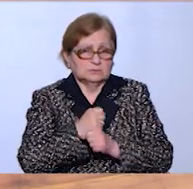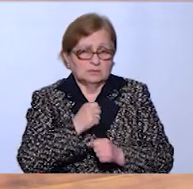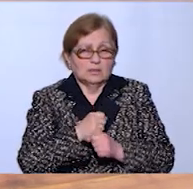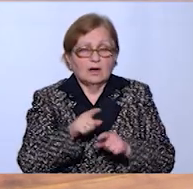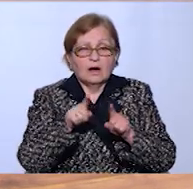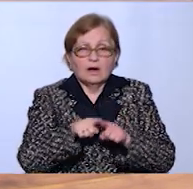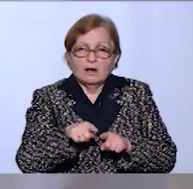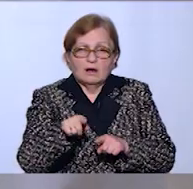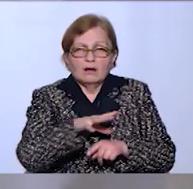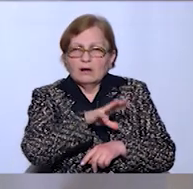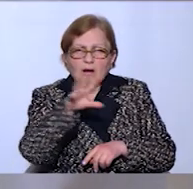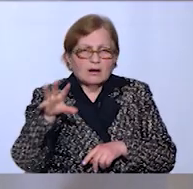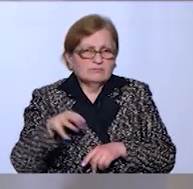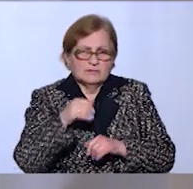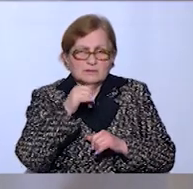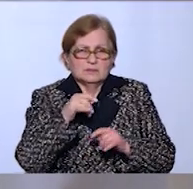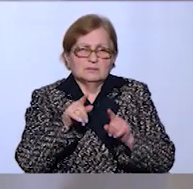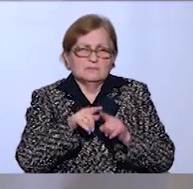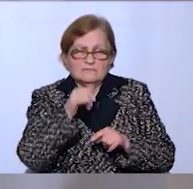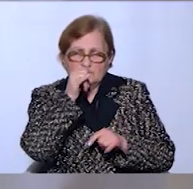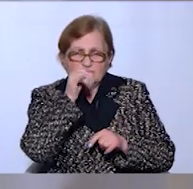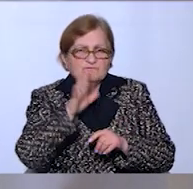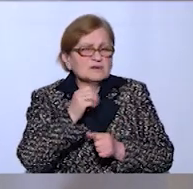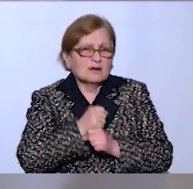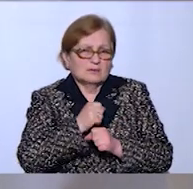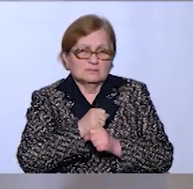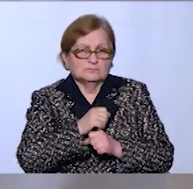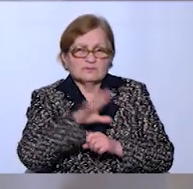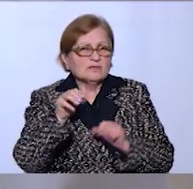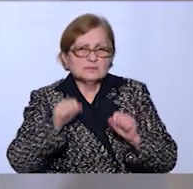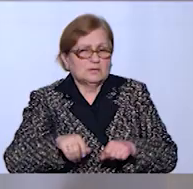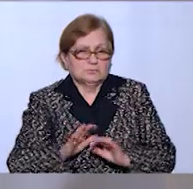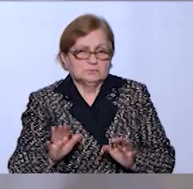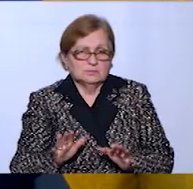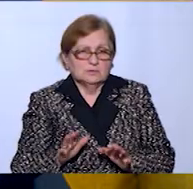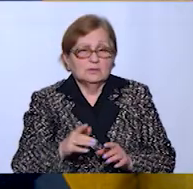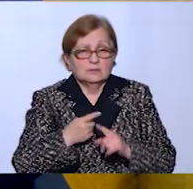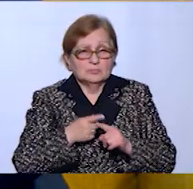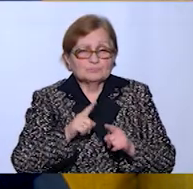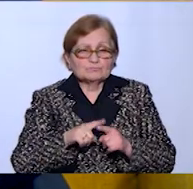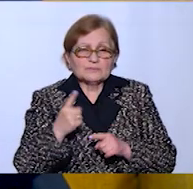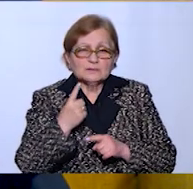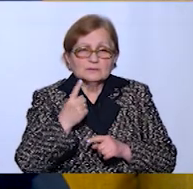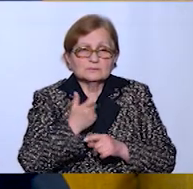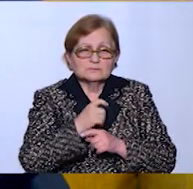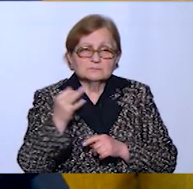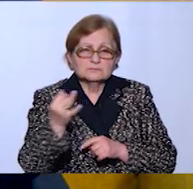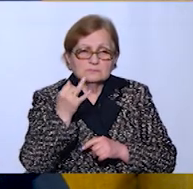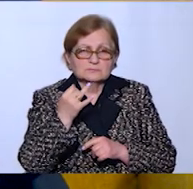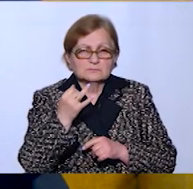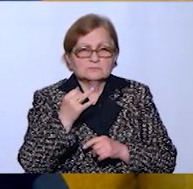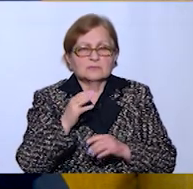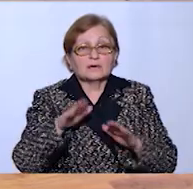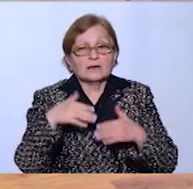შევინარჩუნოთ ჩვენი შვილებისთვის, ბავშვებისთვის, ოჯახებმა გარკვეული დღის რუტინა. და აუცილებელია, რომ აი ამ დღის